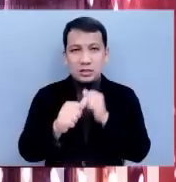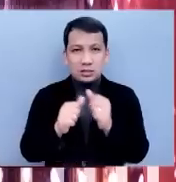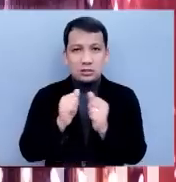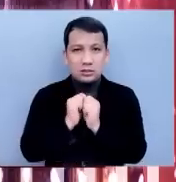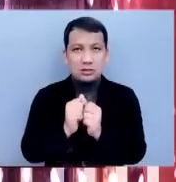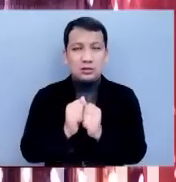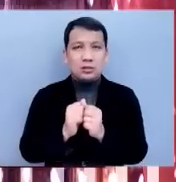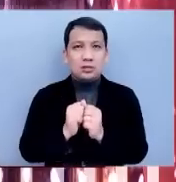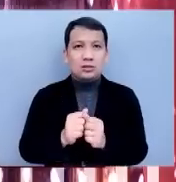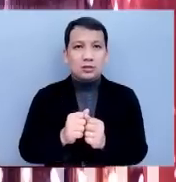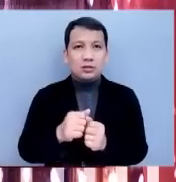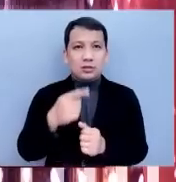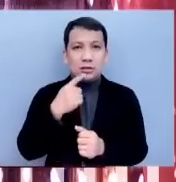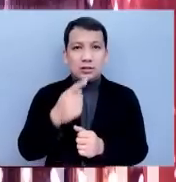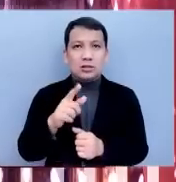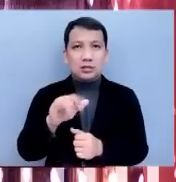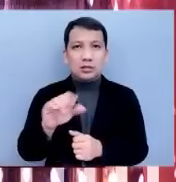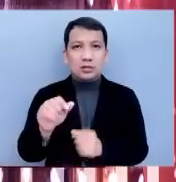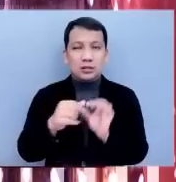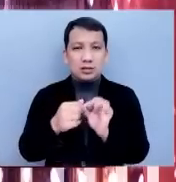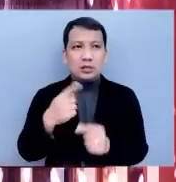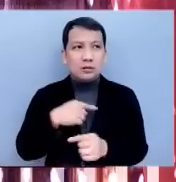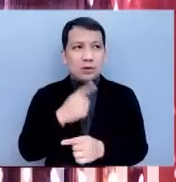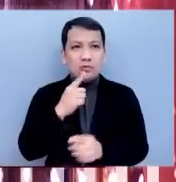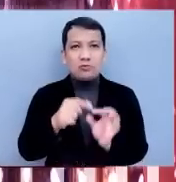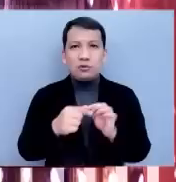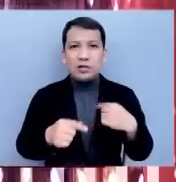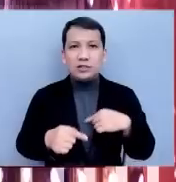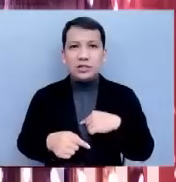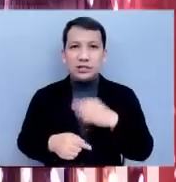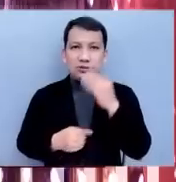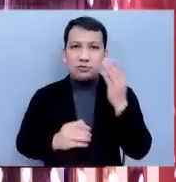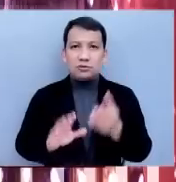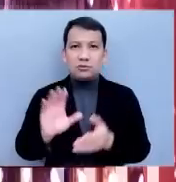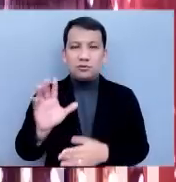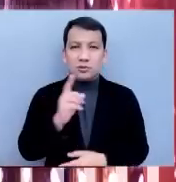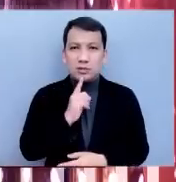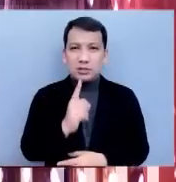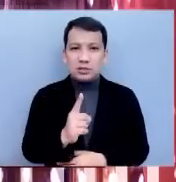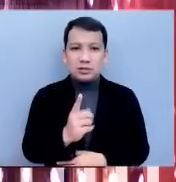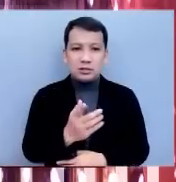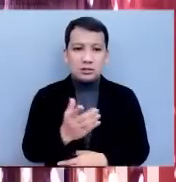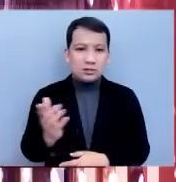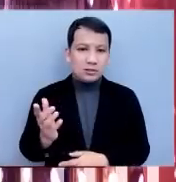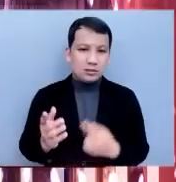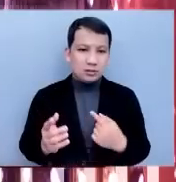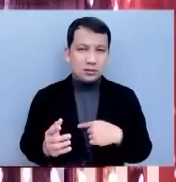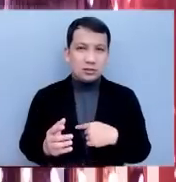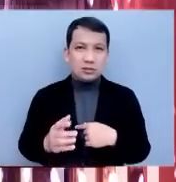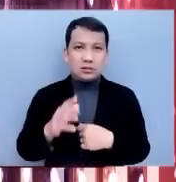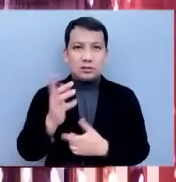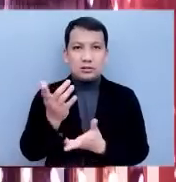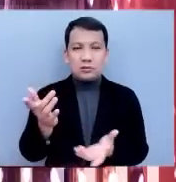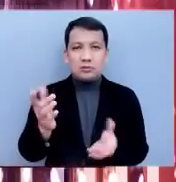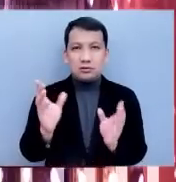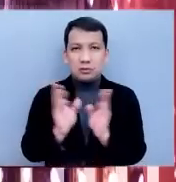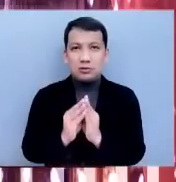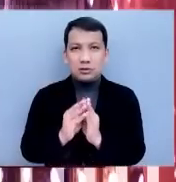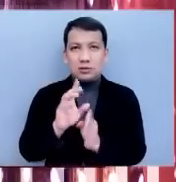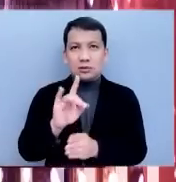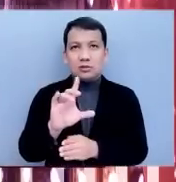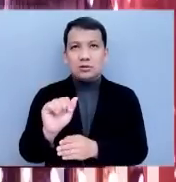ang Hollywood A-lister na si Nicole Kidman. Kinumpirma ng online entertainment website na Deadline